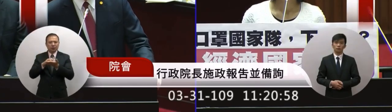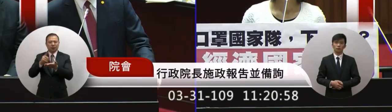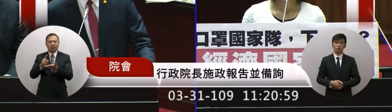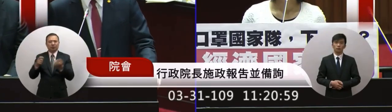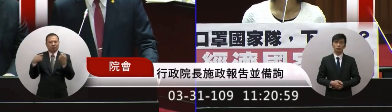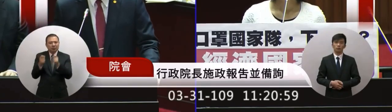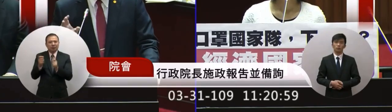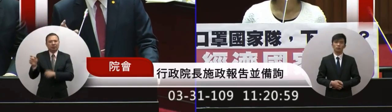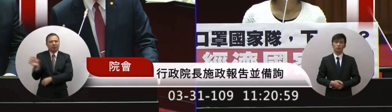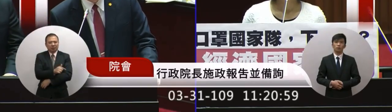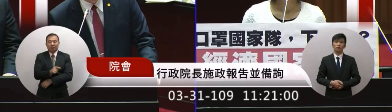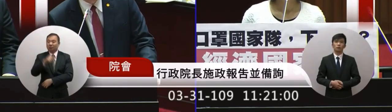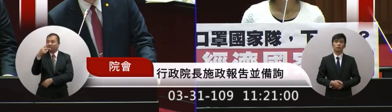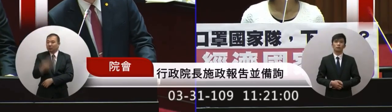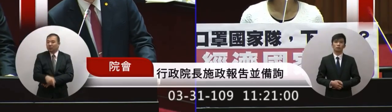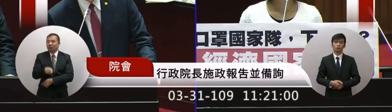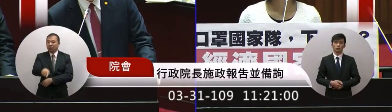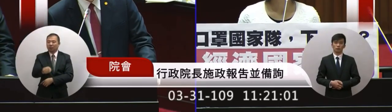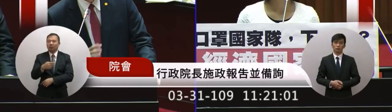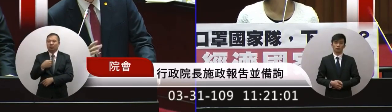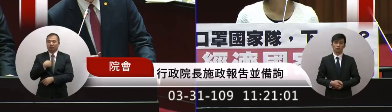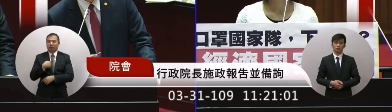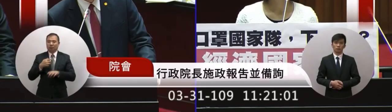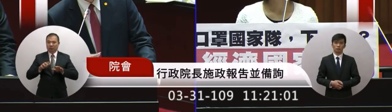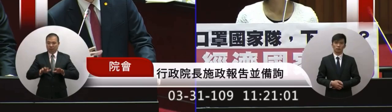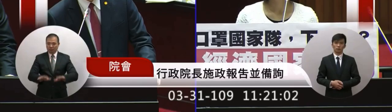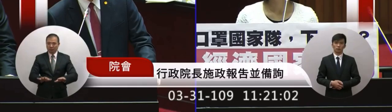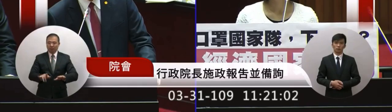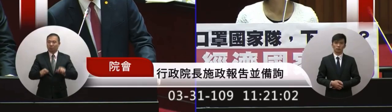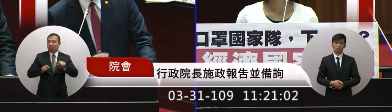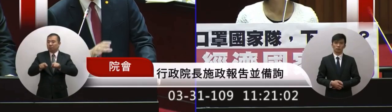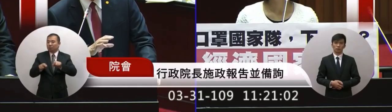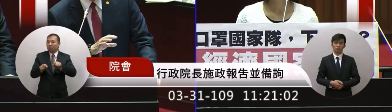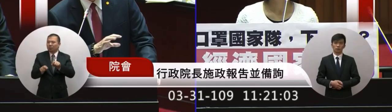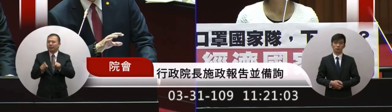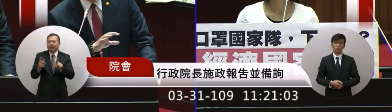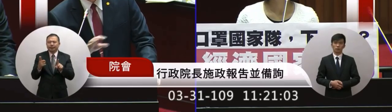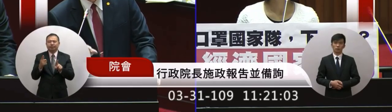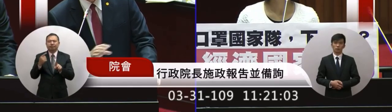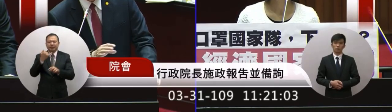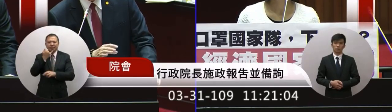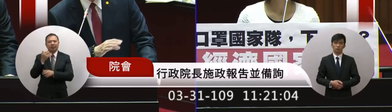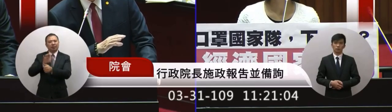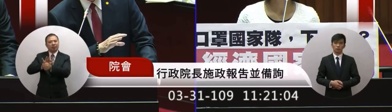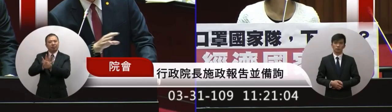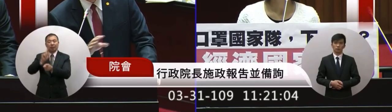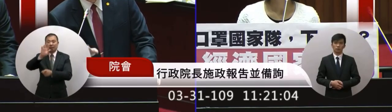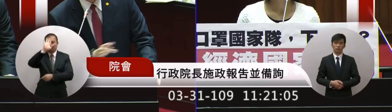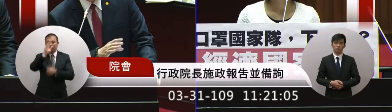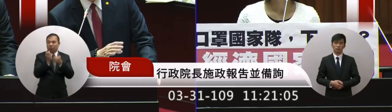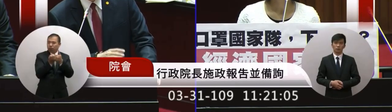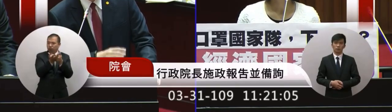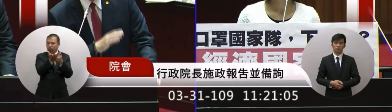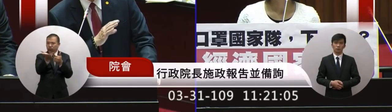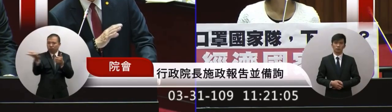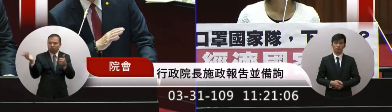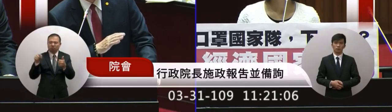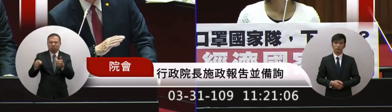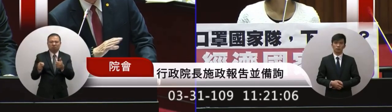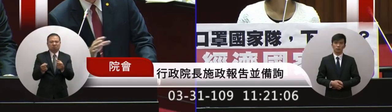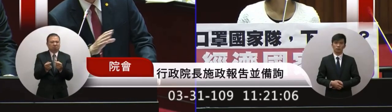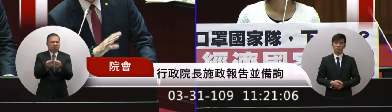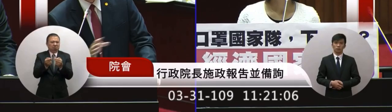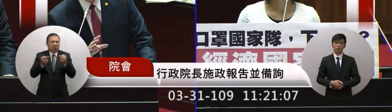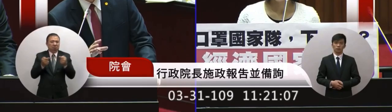会安尼做，过来利用即个机会，咱即嘛要安怎？伫即个疫情中，咱的企业要安怎